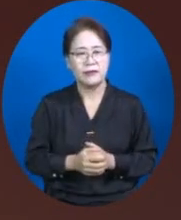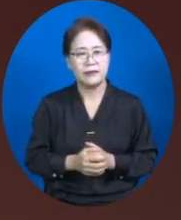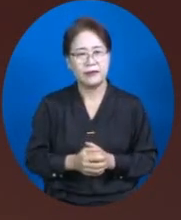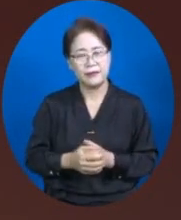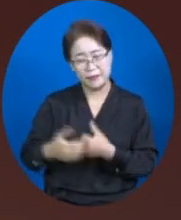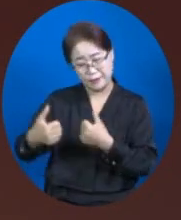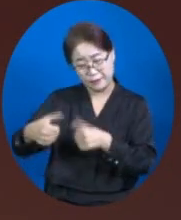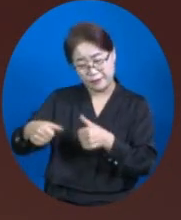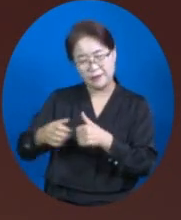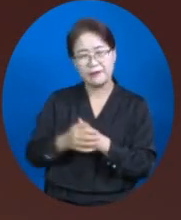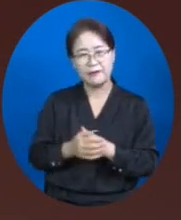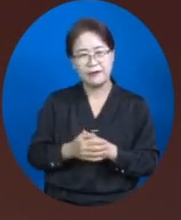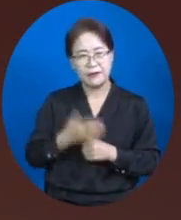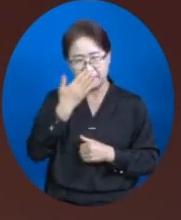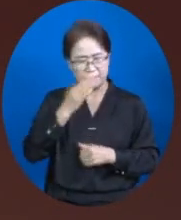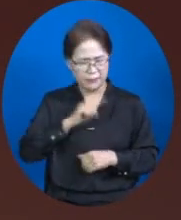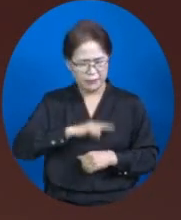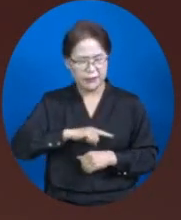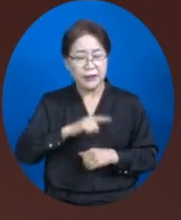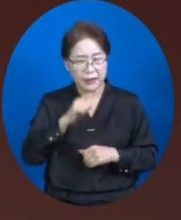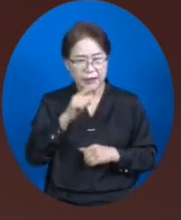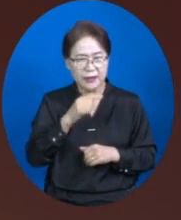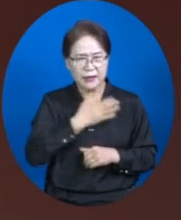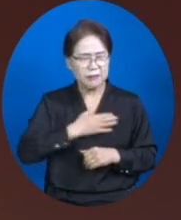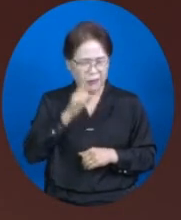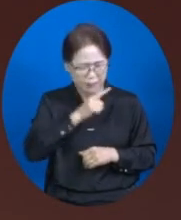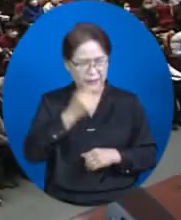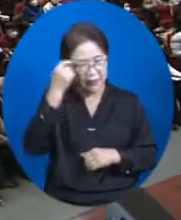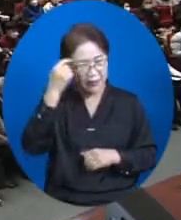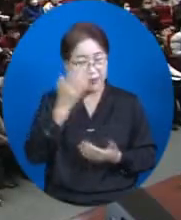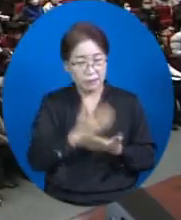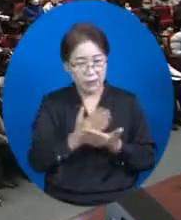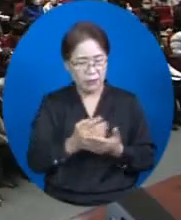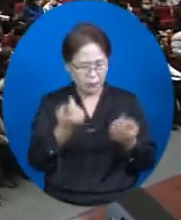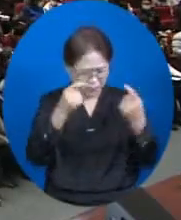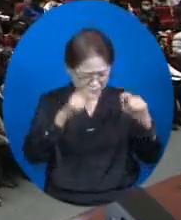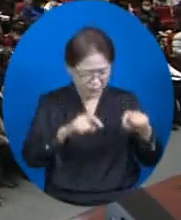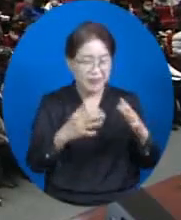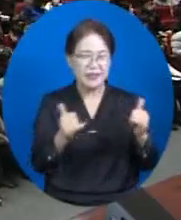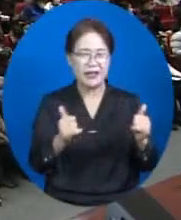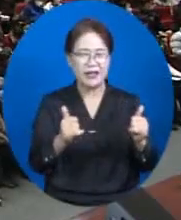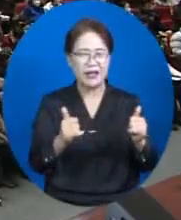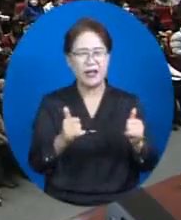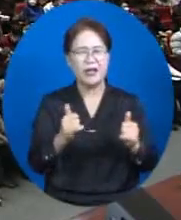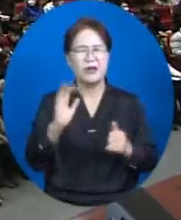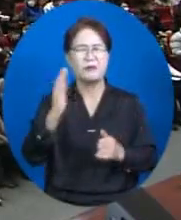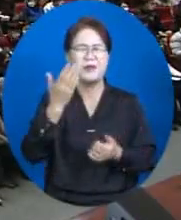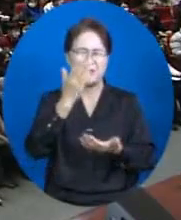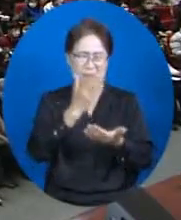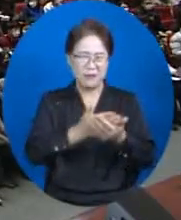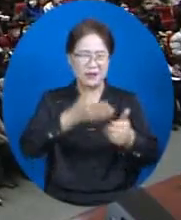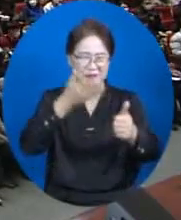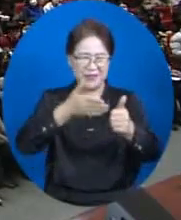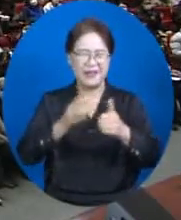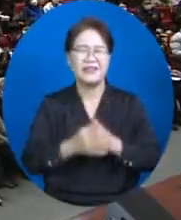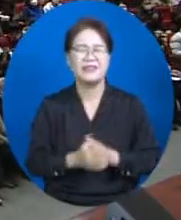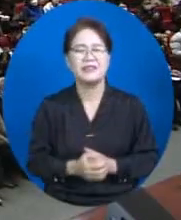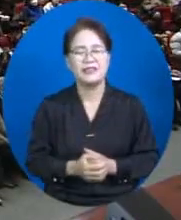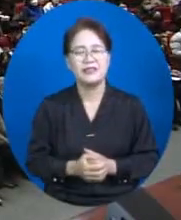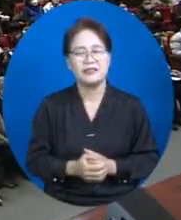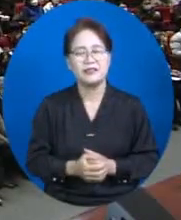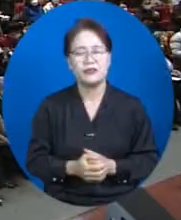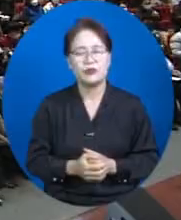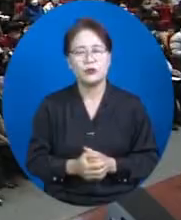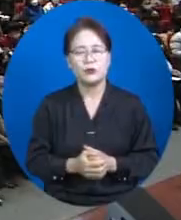옆사람 가면 인사해 볼까요 기분 나쁘게 생각되지 마세요 어리석은 자가 되지 맙시다 자 그러면 누가